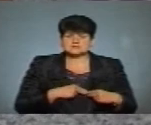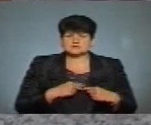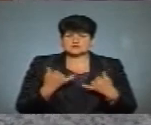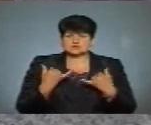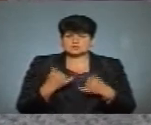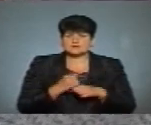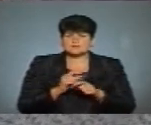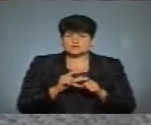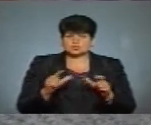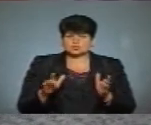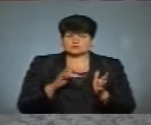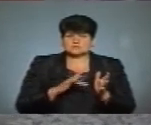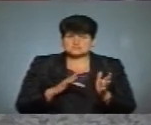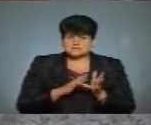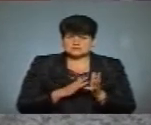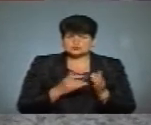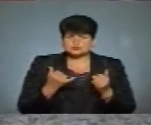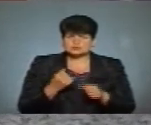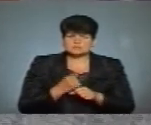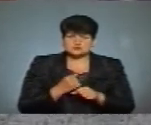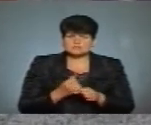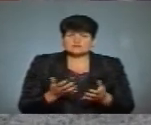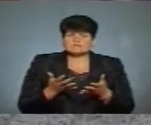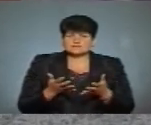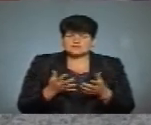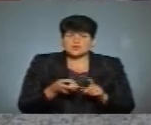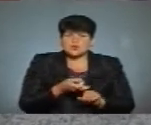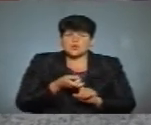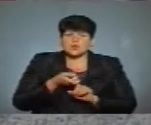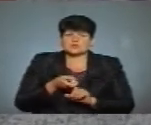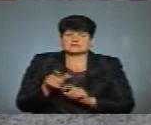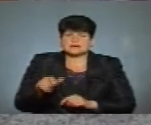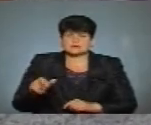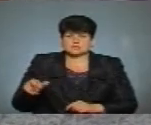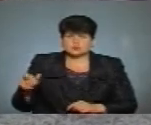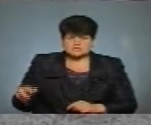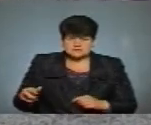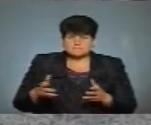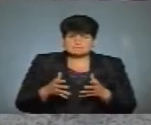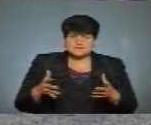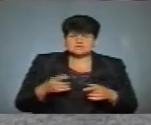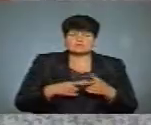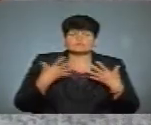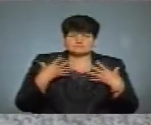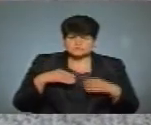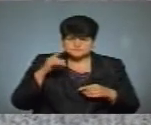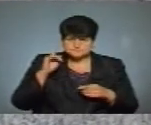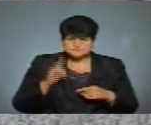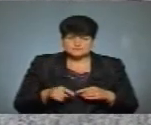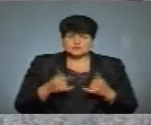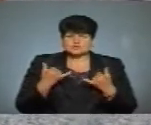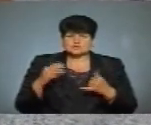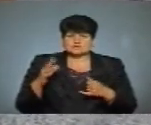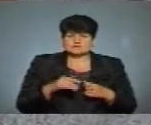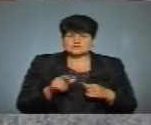нашого центру, нашої лабораторії, сьогодні працюють над встановленням контактних осіб. Більша половина вже встановлено. Всі сьогодні люди